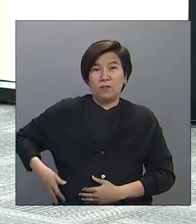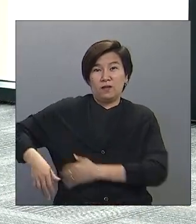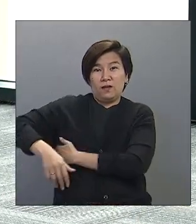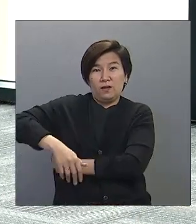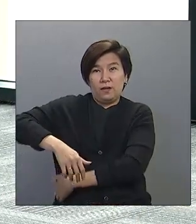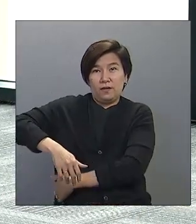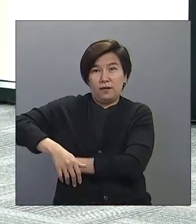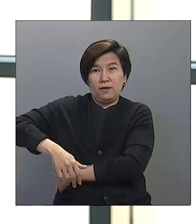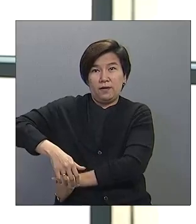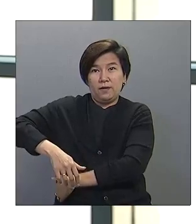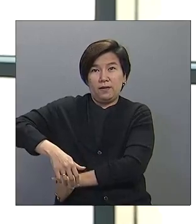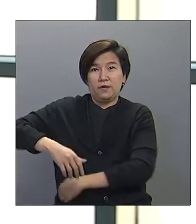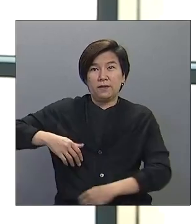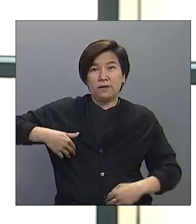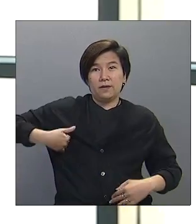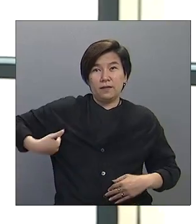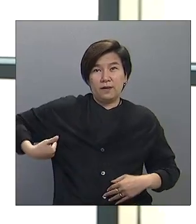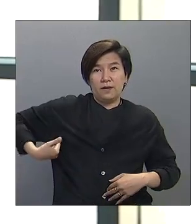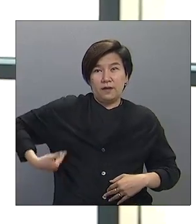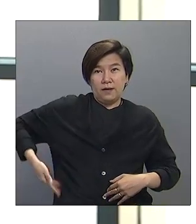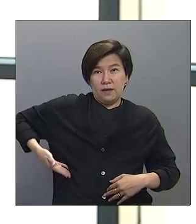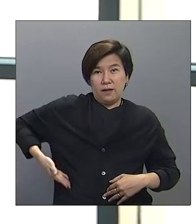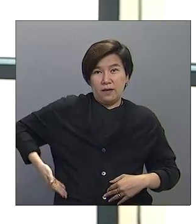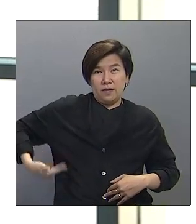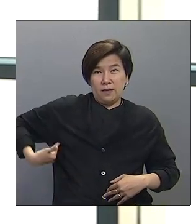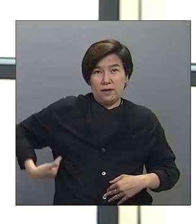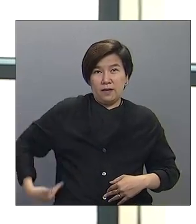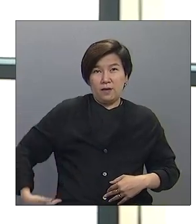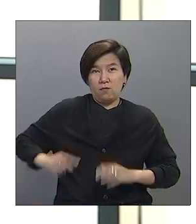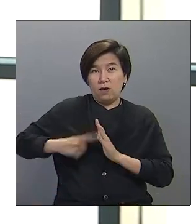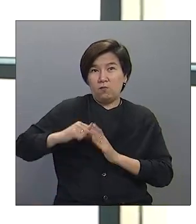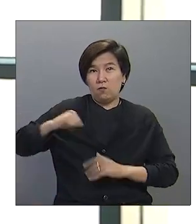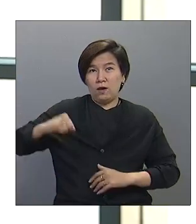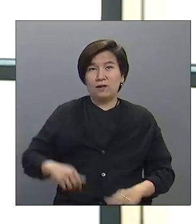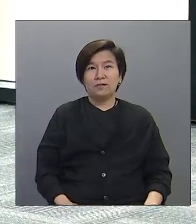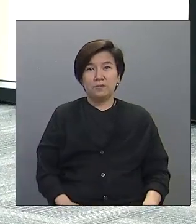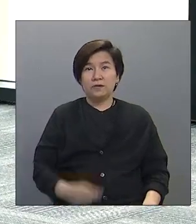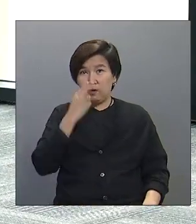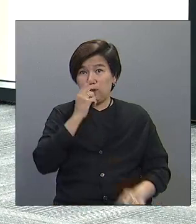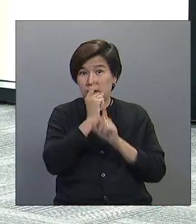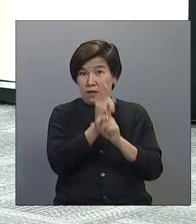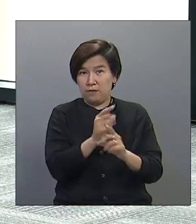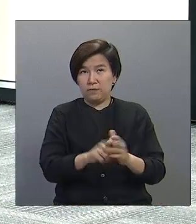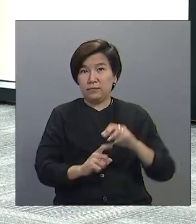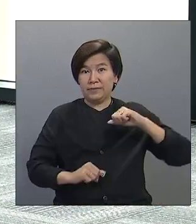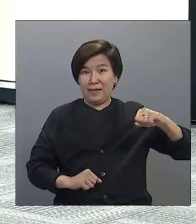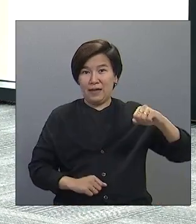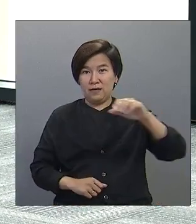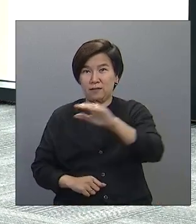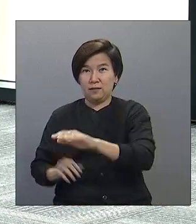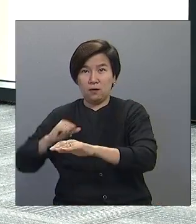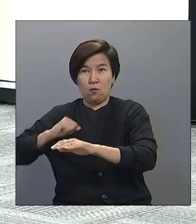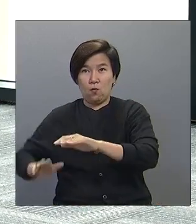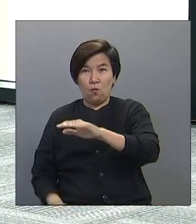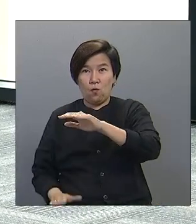างกันนะคะทุกคนสามารถคอยเริ่มจากด้านขวาก่อนทีนี้ค่ะเอามือซ้ายมาพาดไว้ที่ขาขวาทีนี้ค่ะทุกคนย